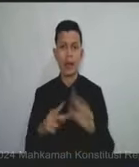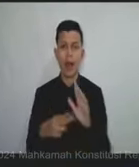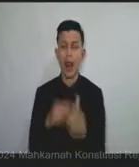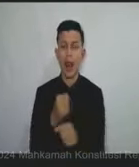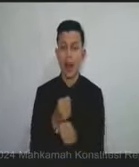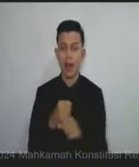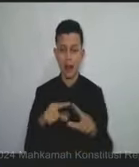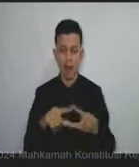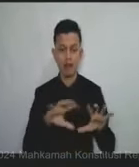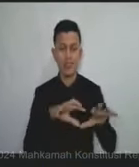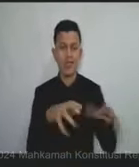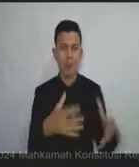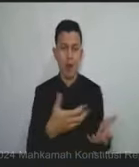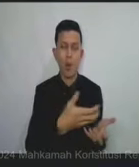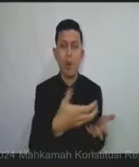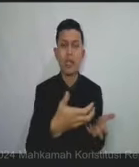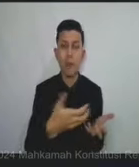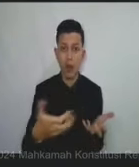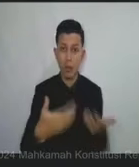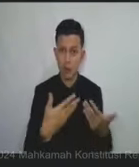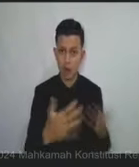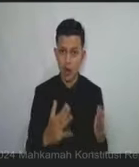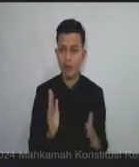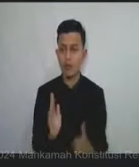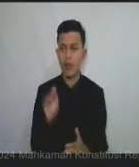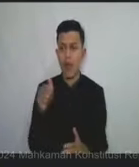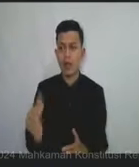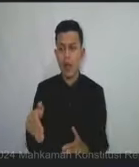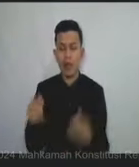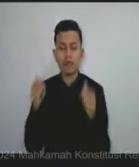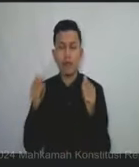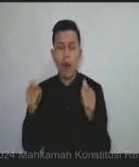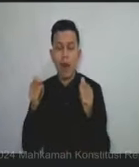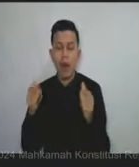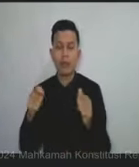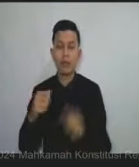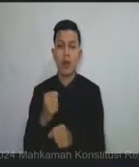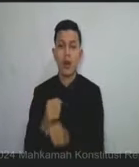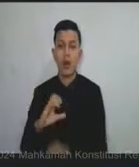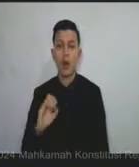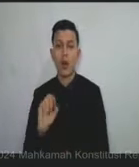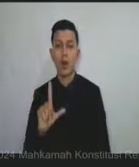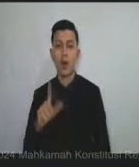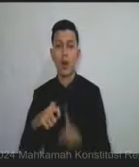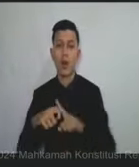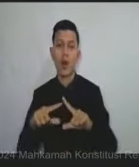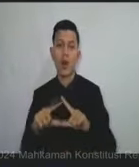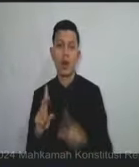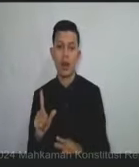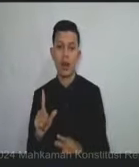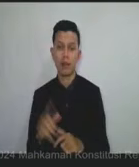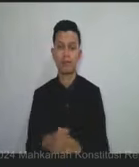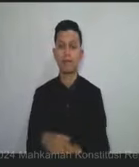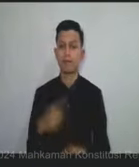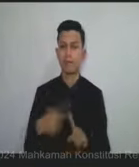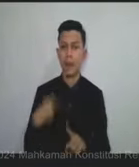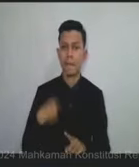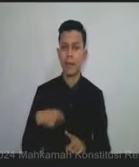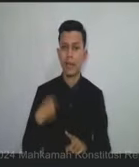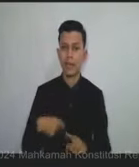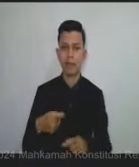sembakau dan juga setelah itu menghadiri kampanye Partai Golkar sebagai ketua umum dan kegiatan dilakukan oleh menteri perdagangan dalam